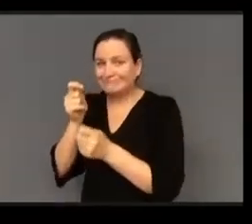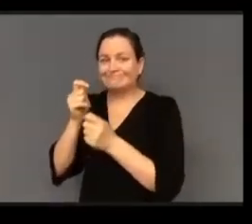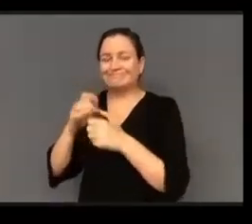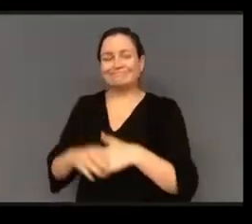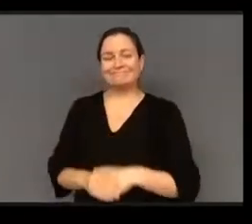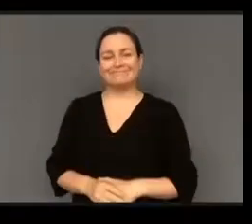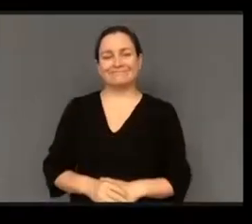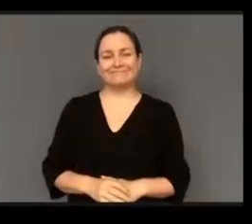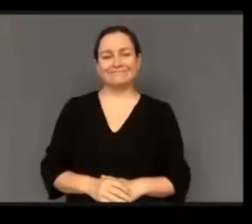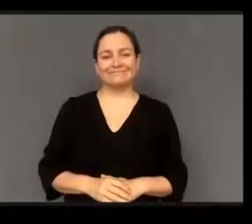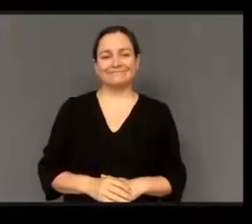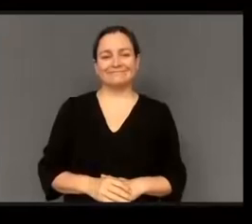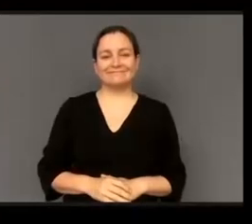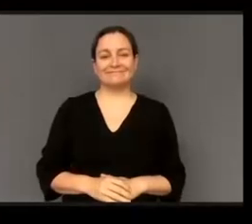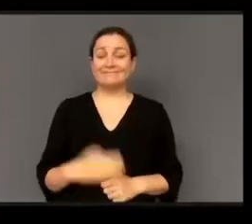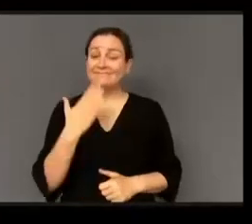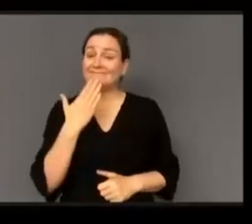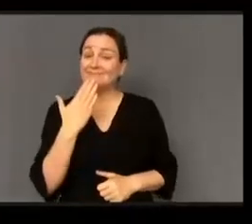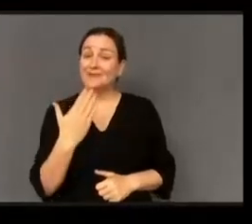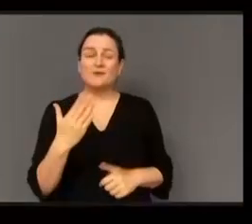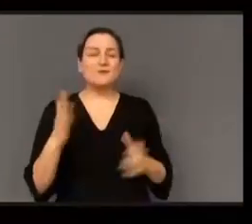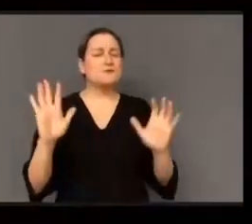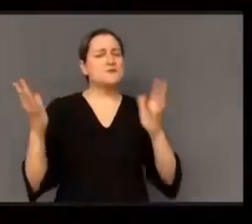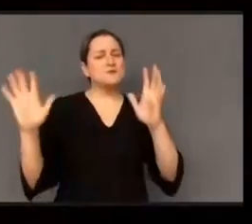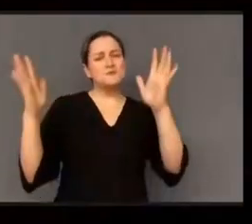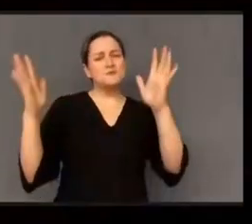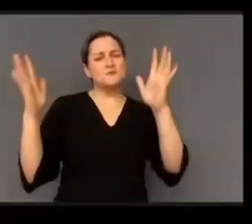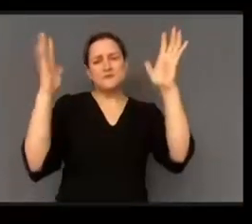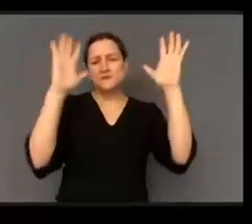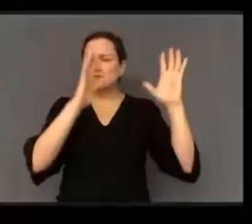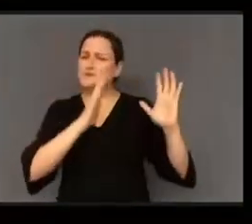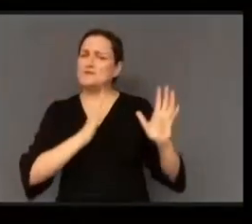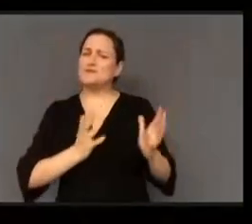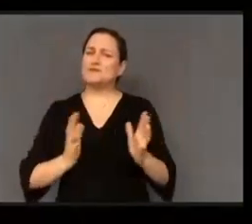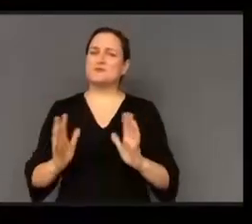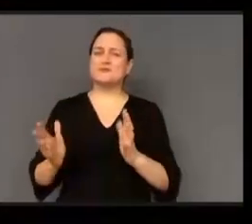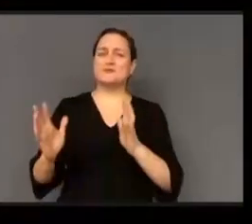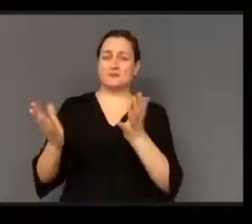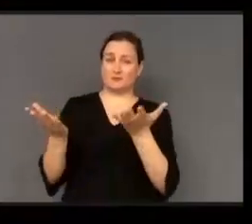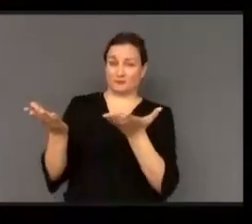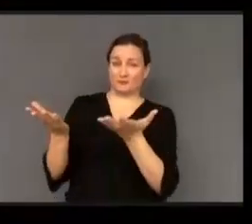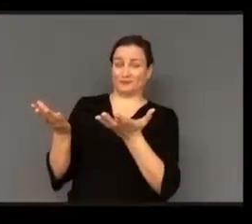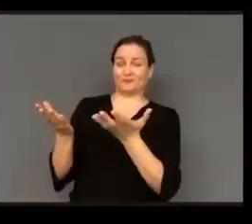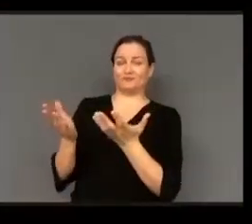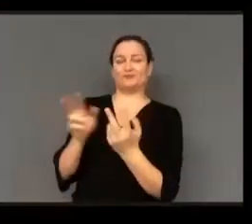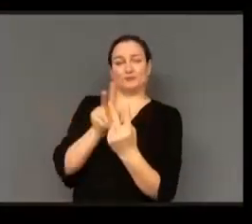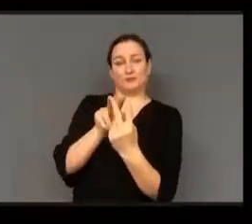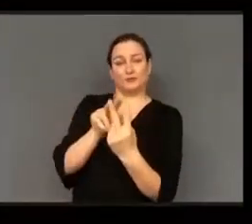谢谢，请大家再次热烈鼓掌。